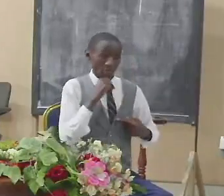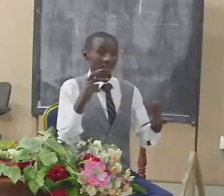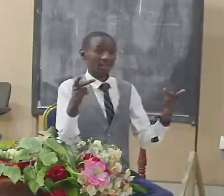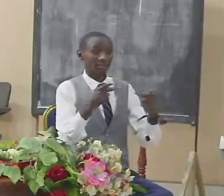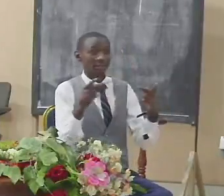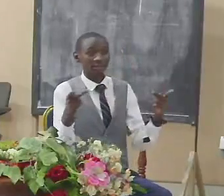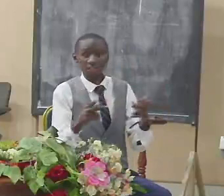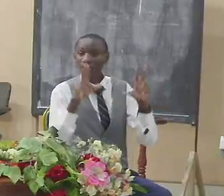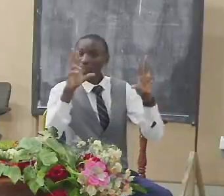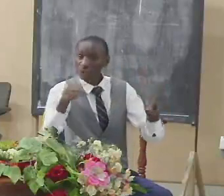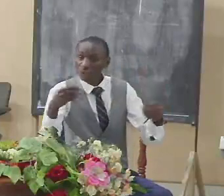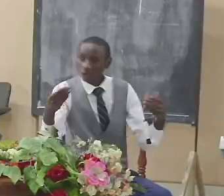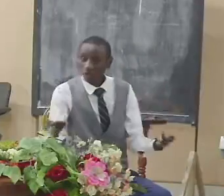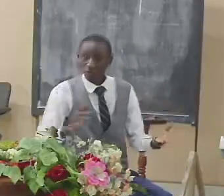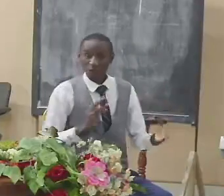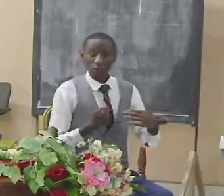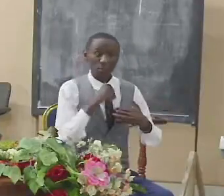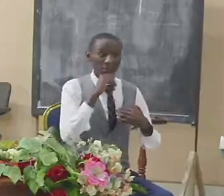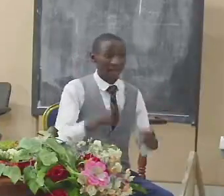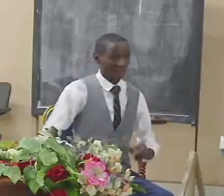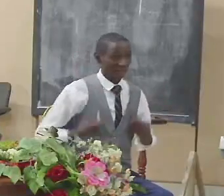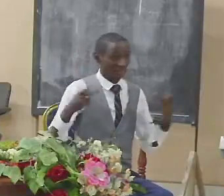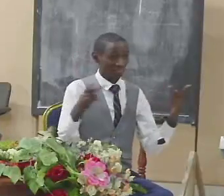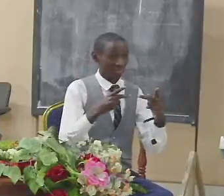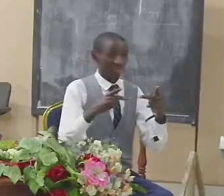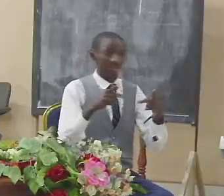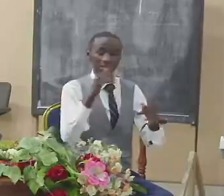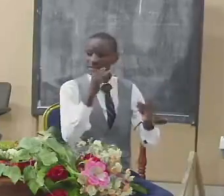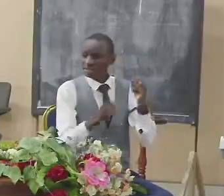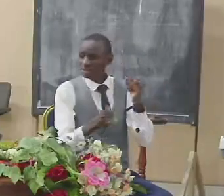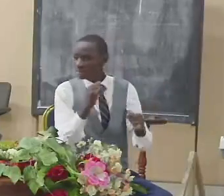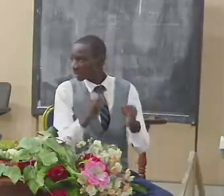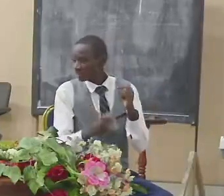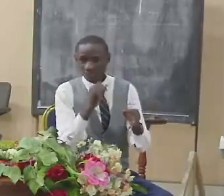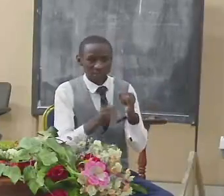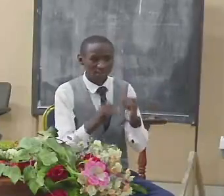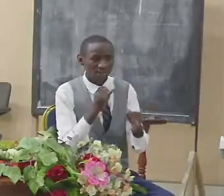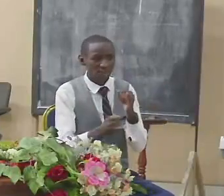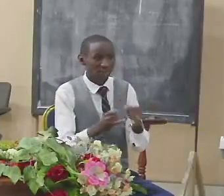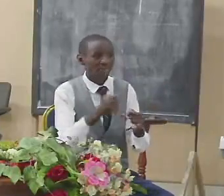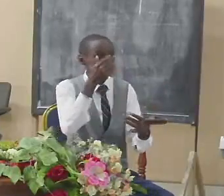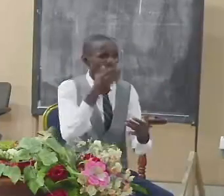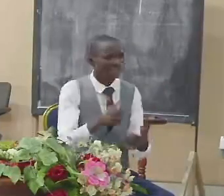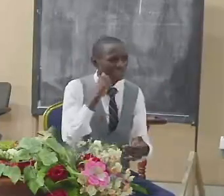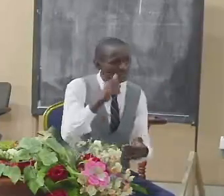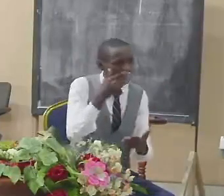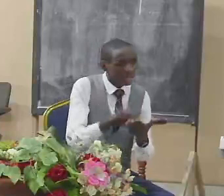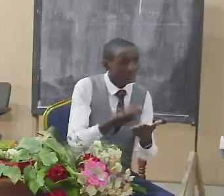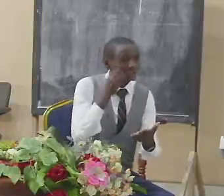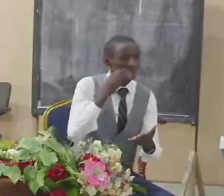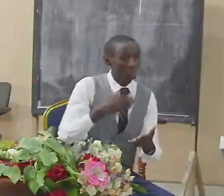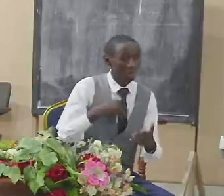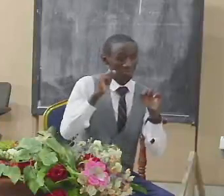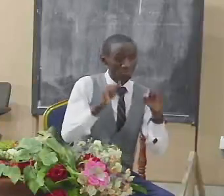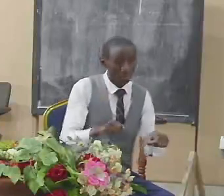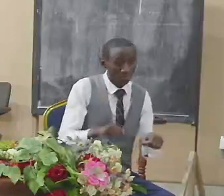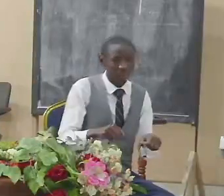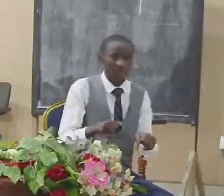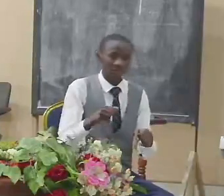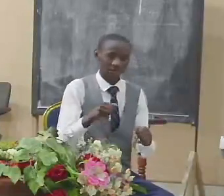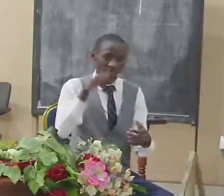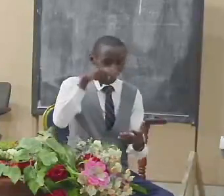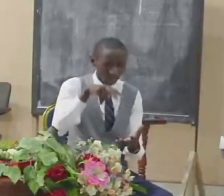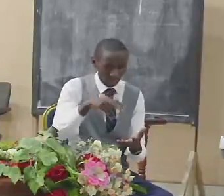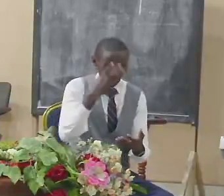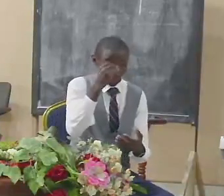hapana. Hatuna maisha ya zambi. Kama kakafika tu. Si ça arrive par accident, directement je me lève et je